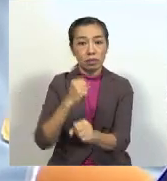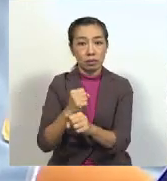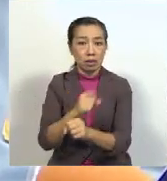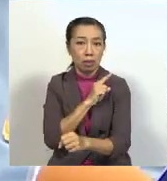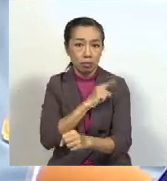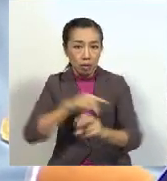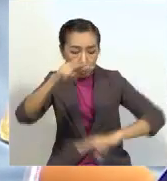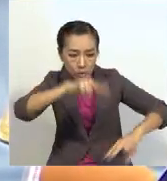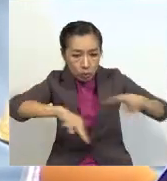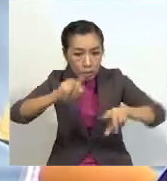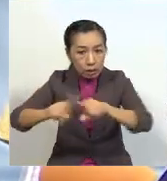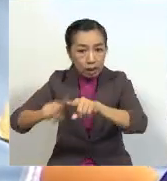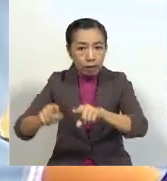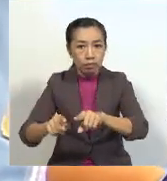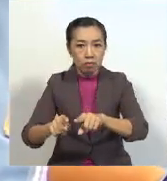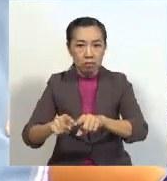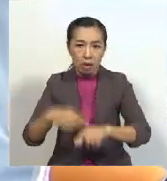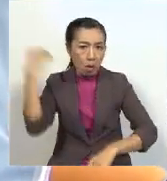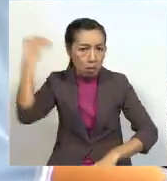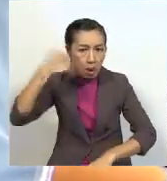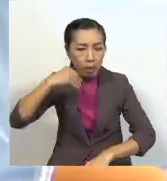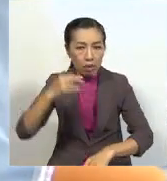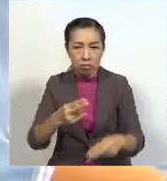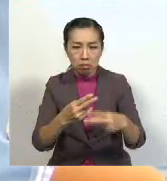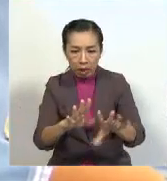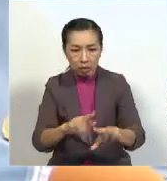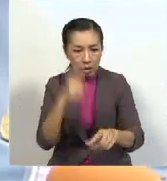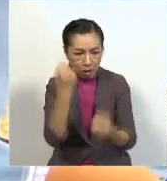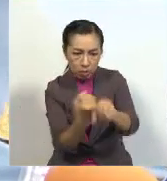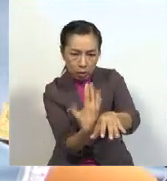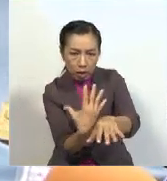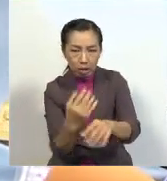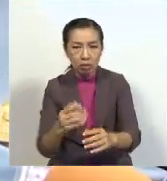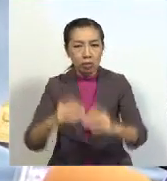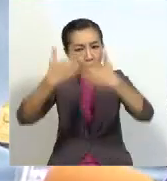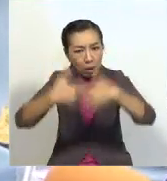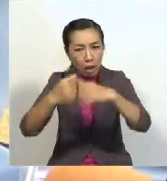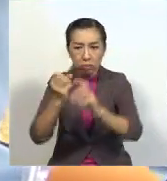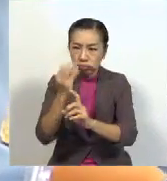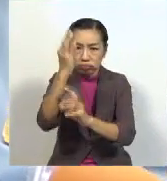ตาต้องไปตรวจตาเข้มข้นไม่ให้เกิดฝุ่นจากแหล่งกำเนิด